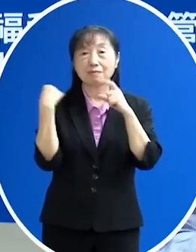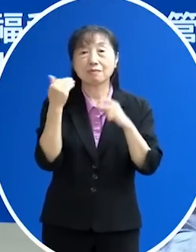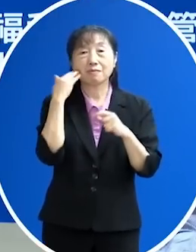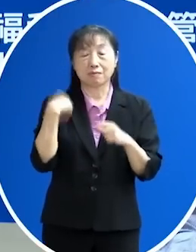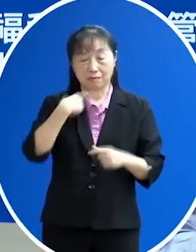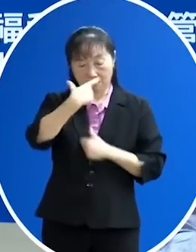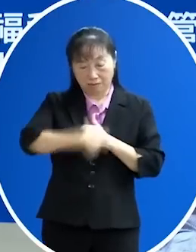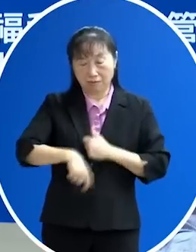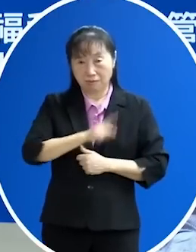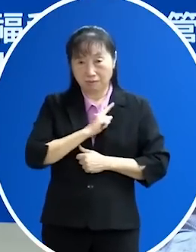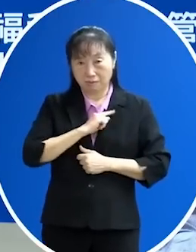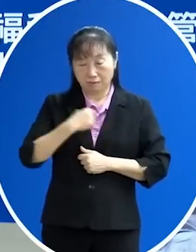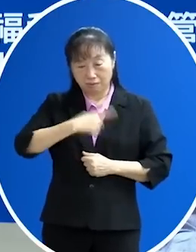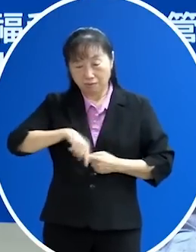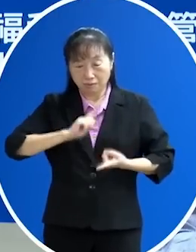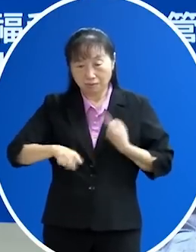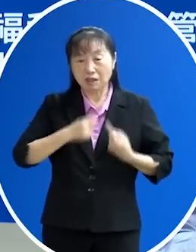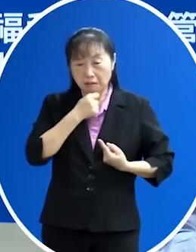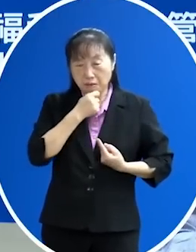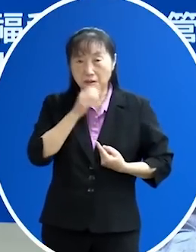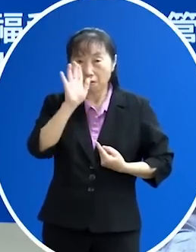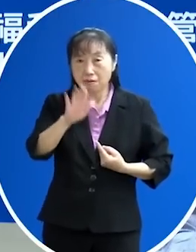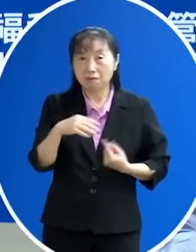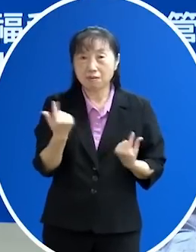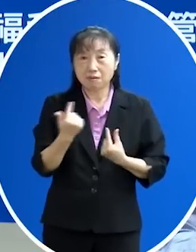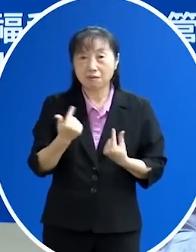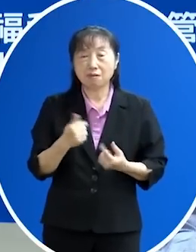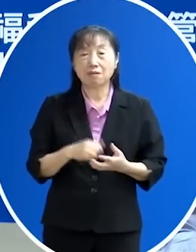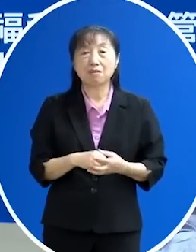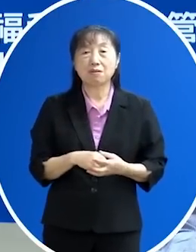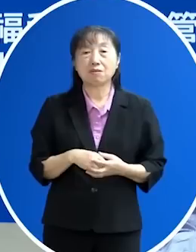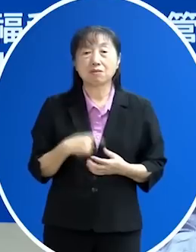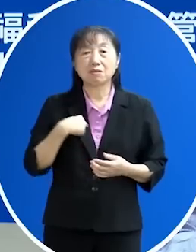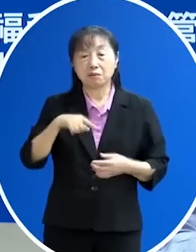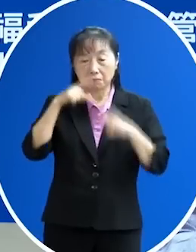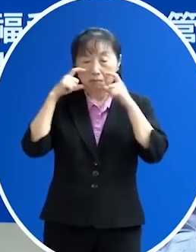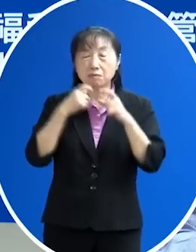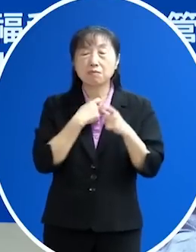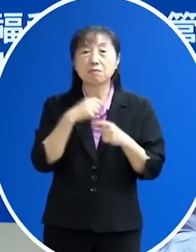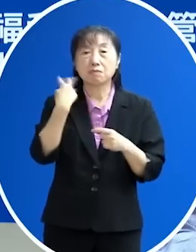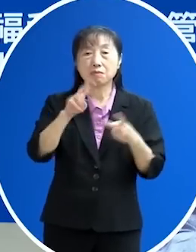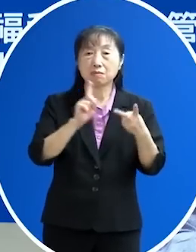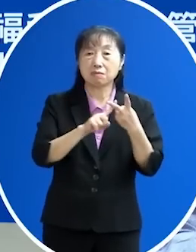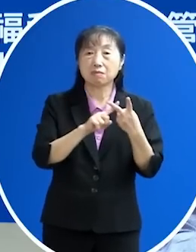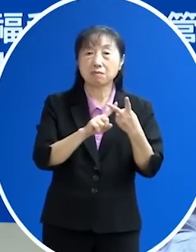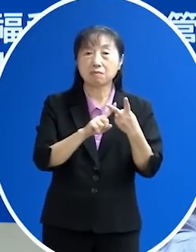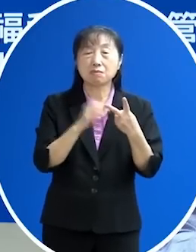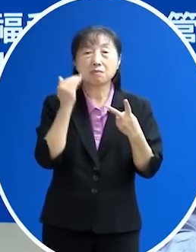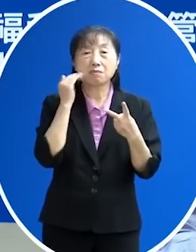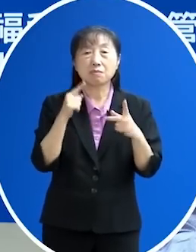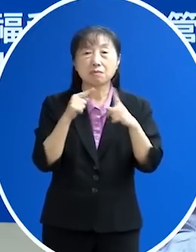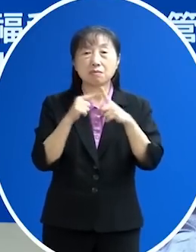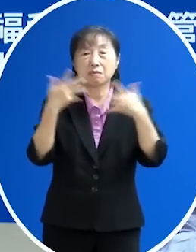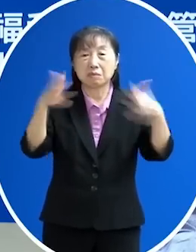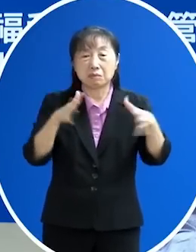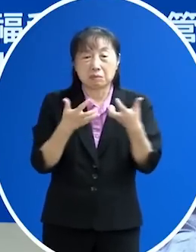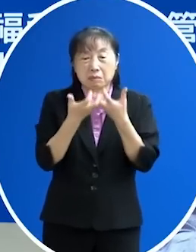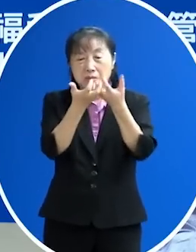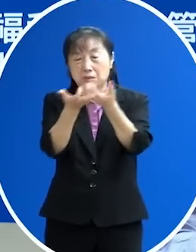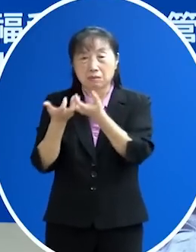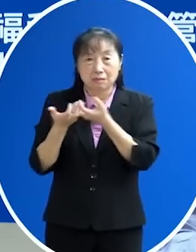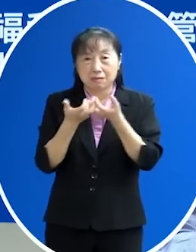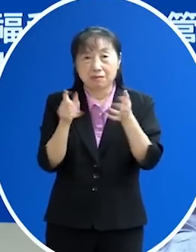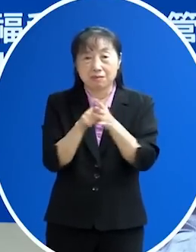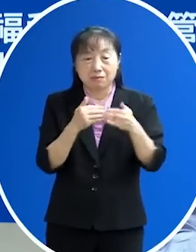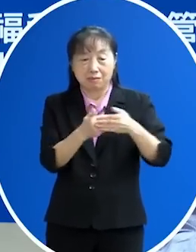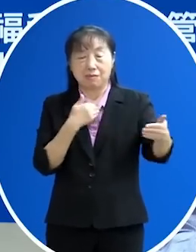自身如果有症状，呼吸道的这个症状，COVID 的相关症状。第二个就是，如果在人潮很拥挤，没有